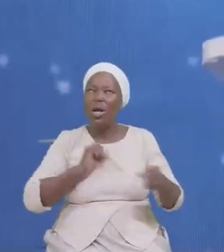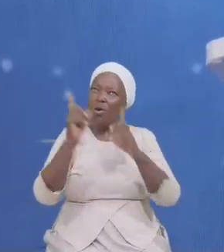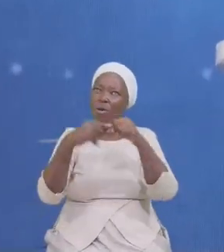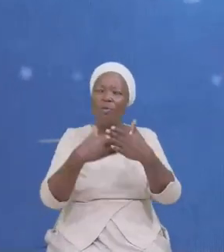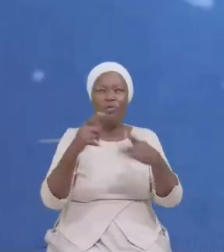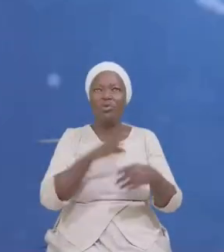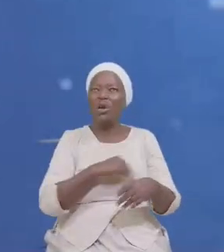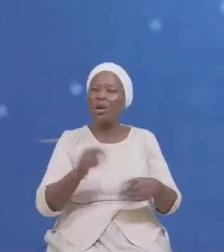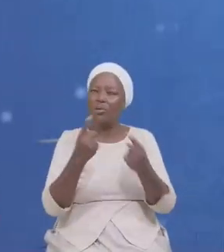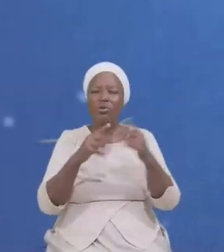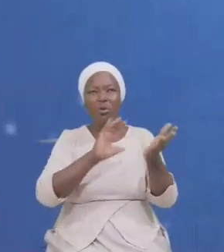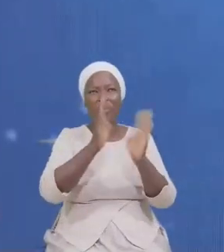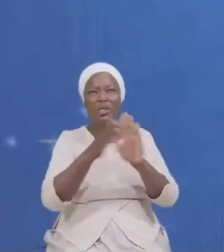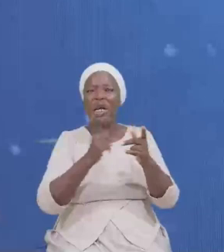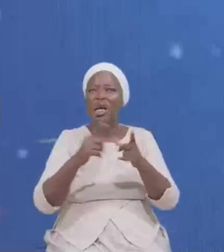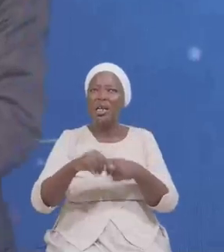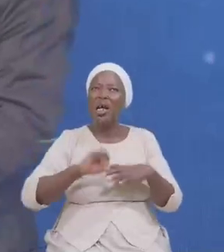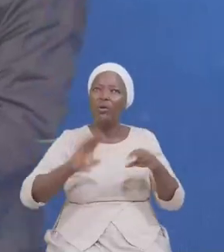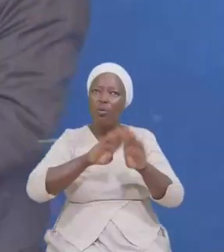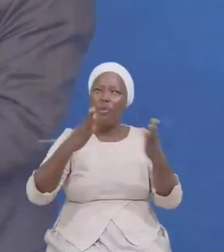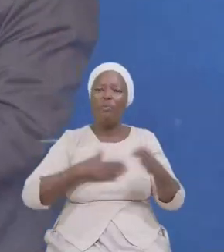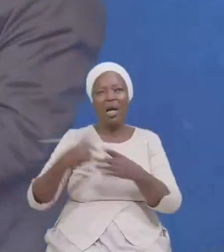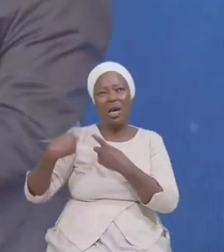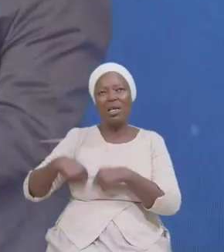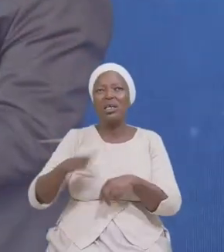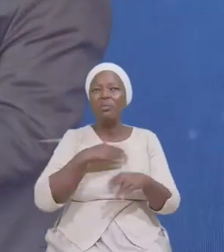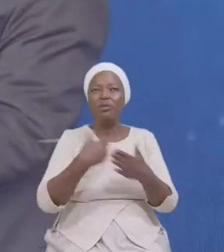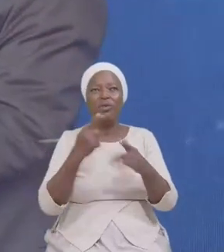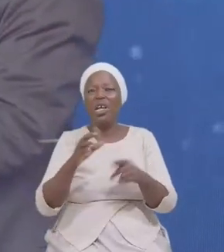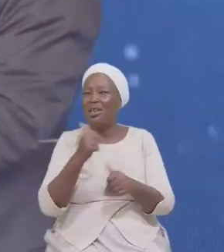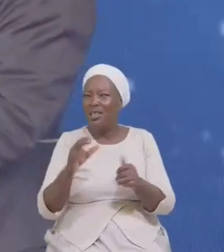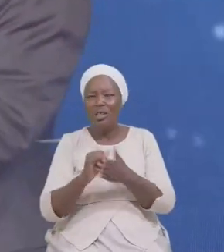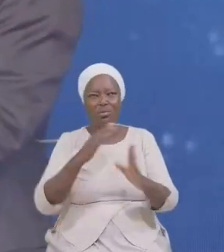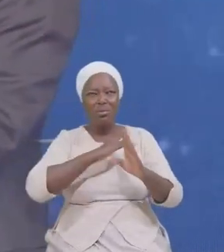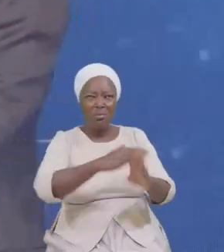mon cœur, tout ce qui va m'empêcher, tout ce qui va